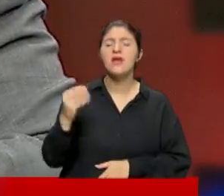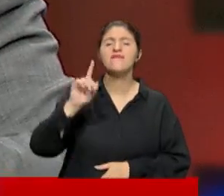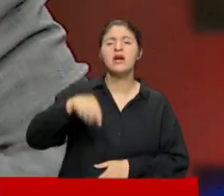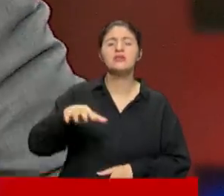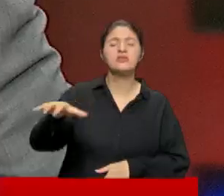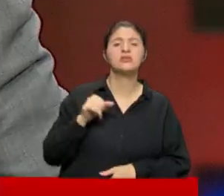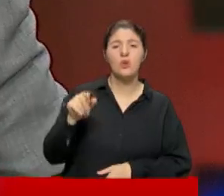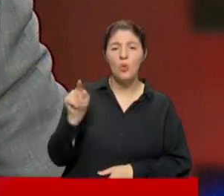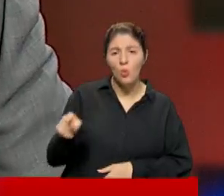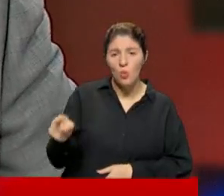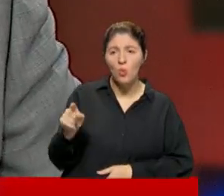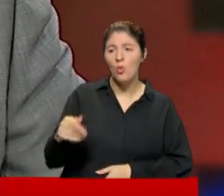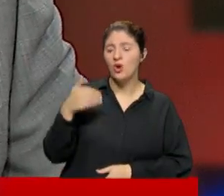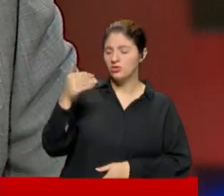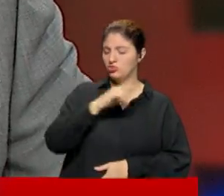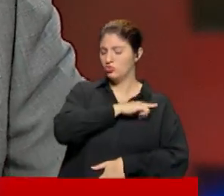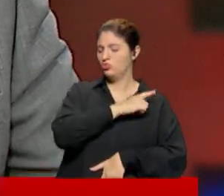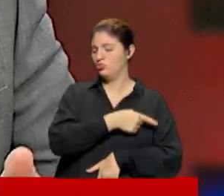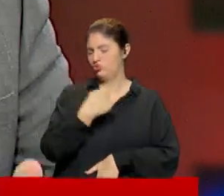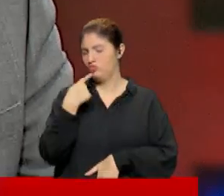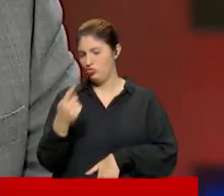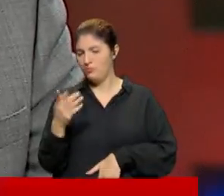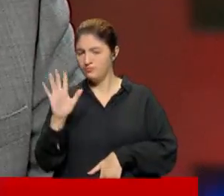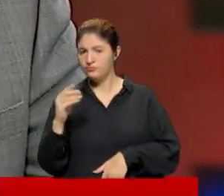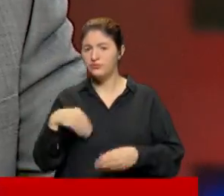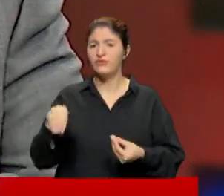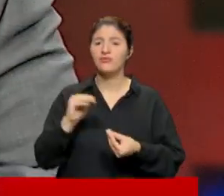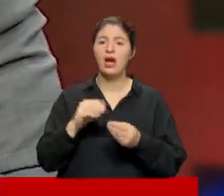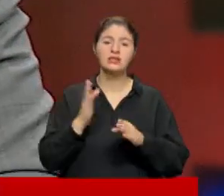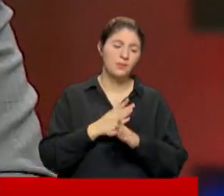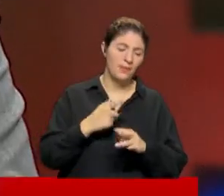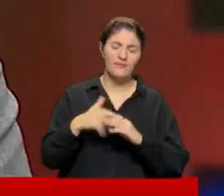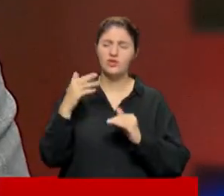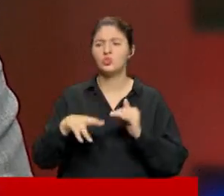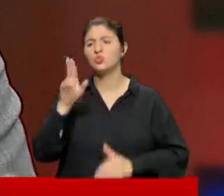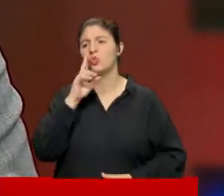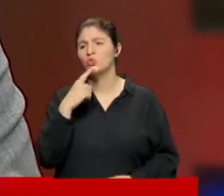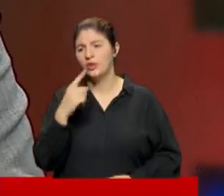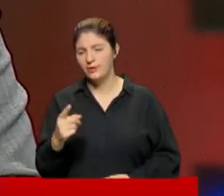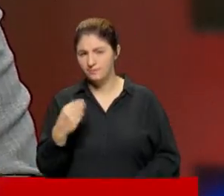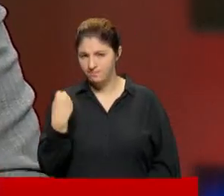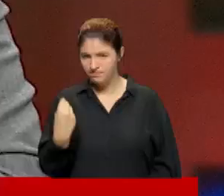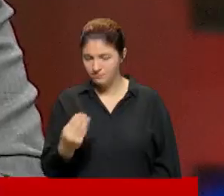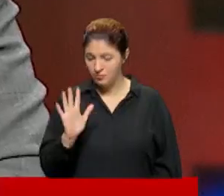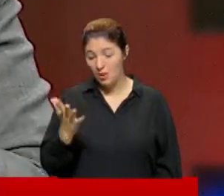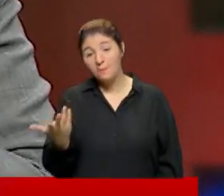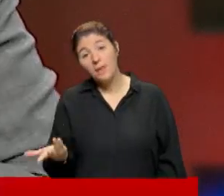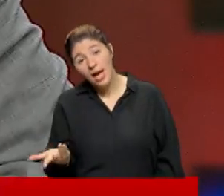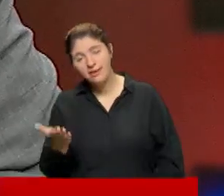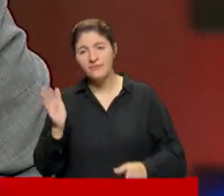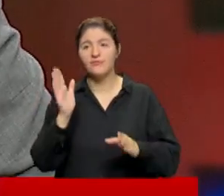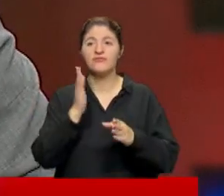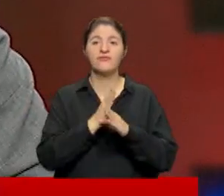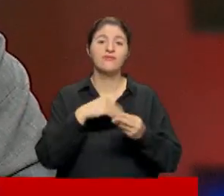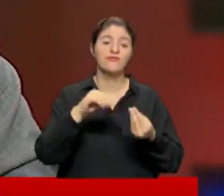aldığı yer orası dış güçler diyor faiz sebep enflasyon sonuç dedi Madem faiz sebep